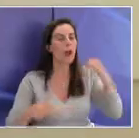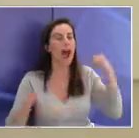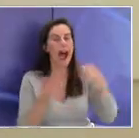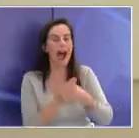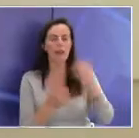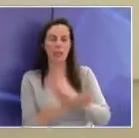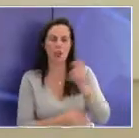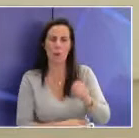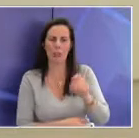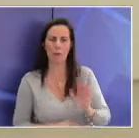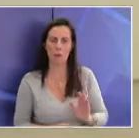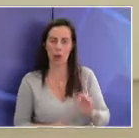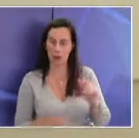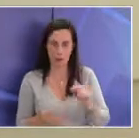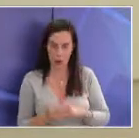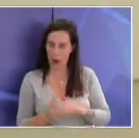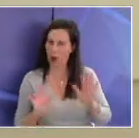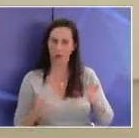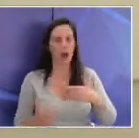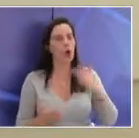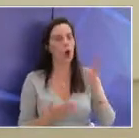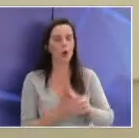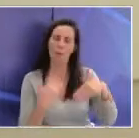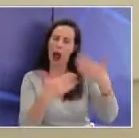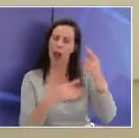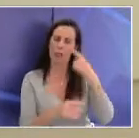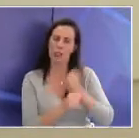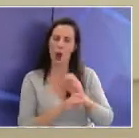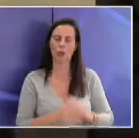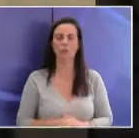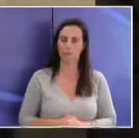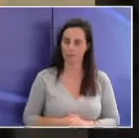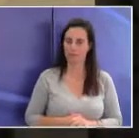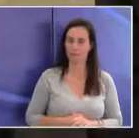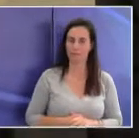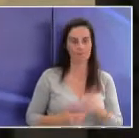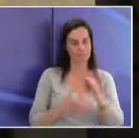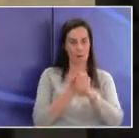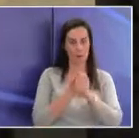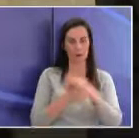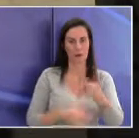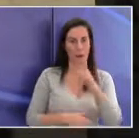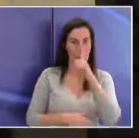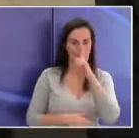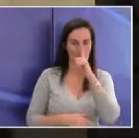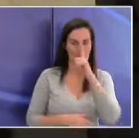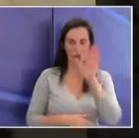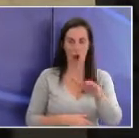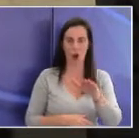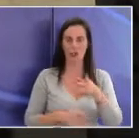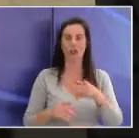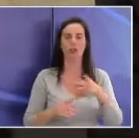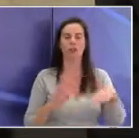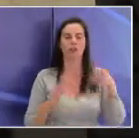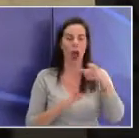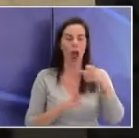חלוט. לכן לאור העובדות אנחנו נחליט מה לעשות. טוב, ומגיע לך ברכות. ביום ראשון עבר חוק ענבל אור,